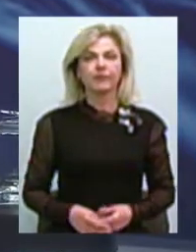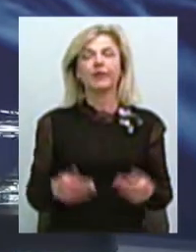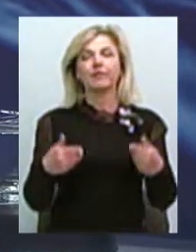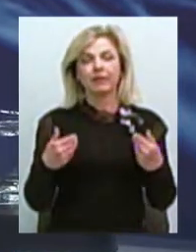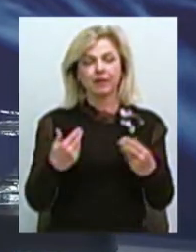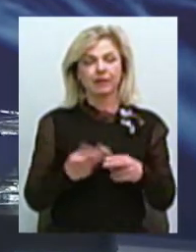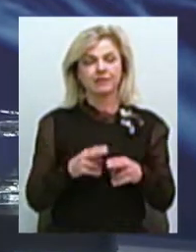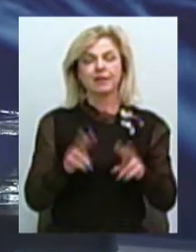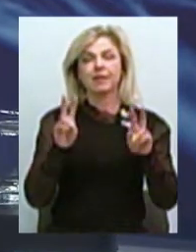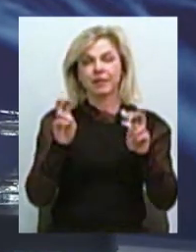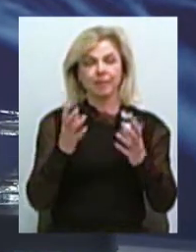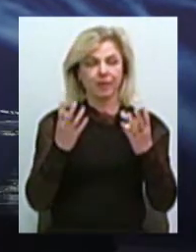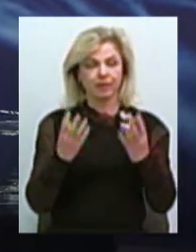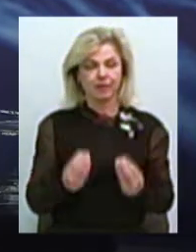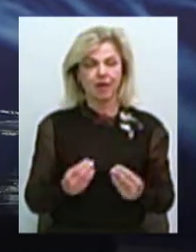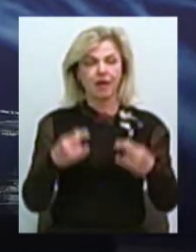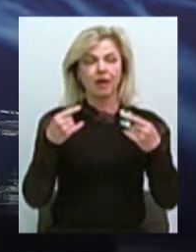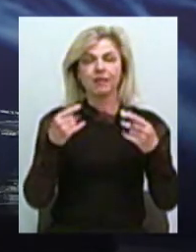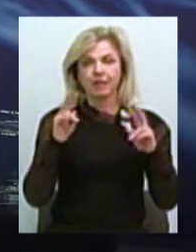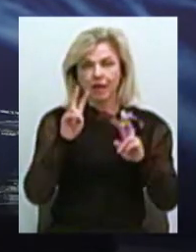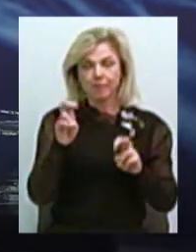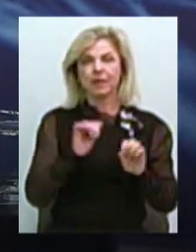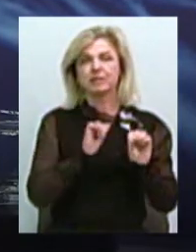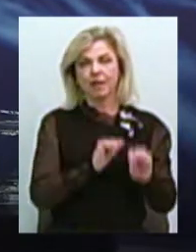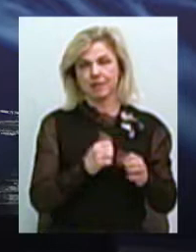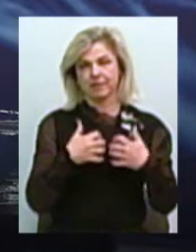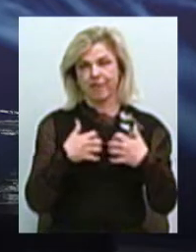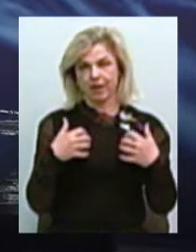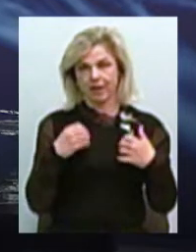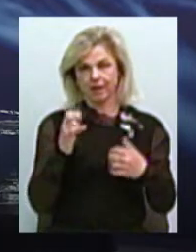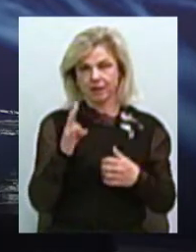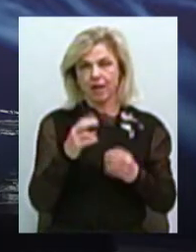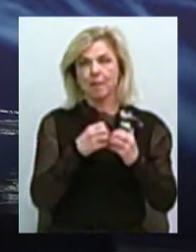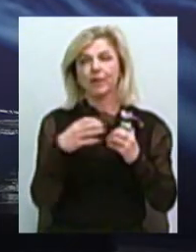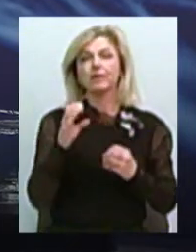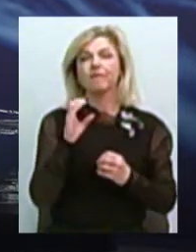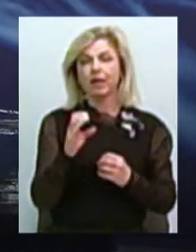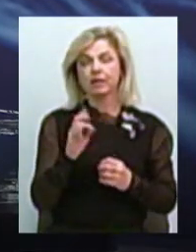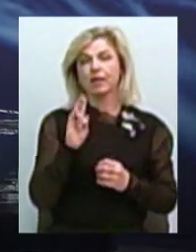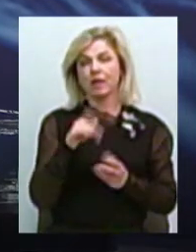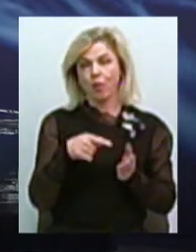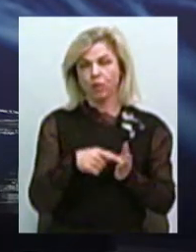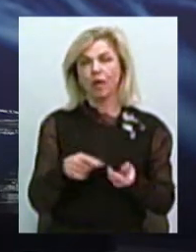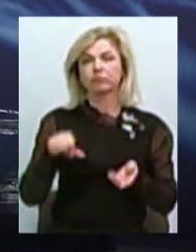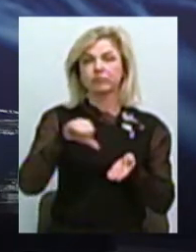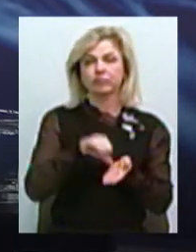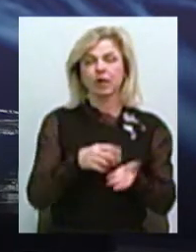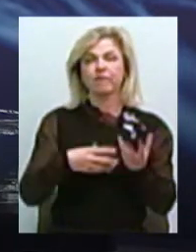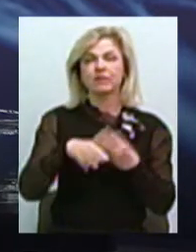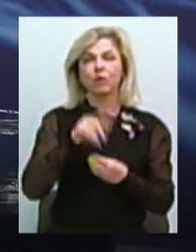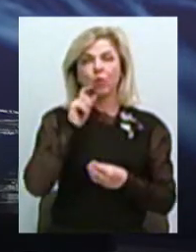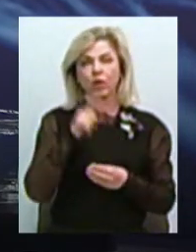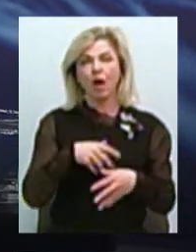Вітаю, це тема дня, а тема нашого ефіру – захист тварин. 15 вересня Миколаїв долучився до